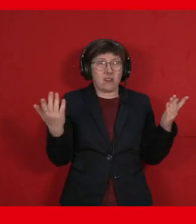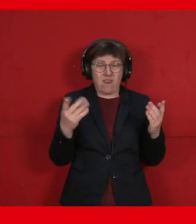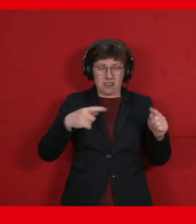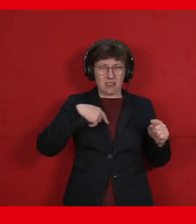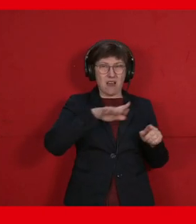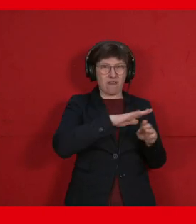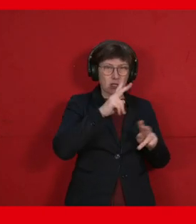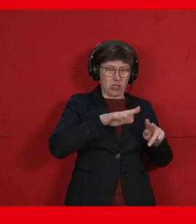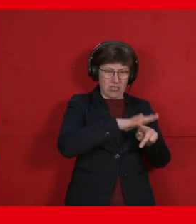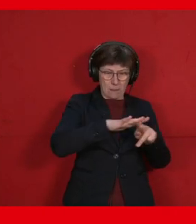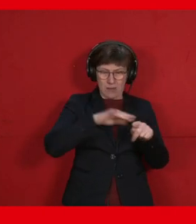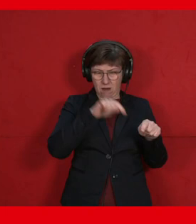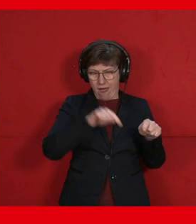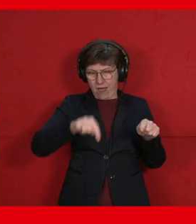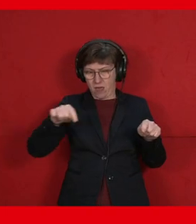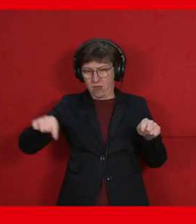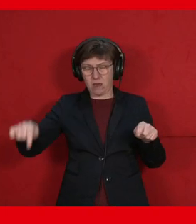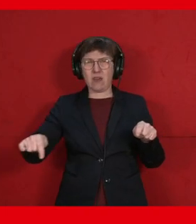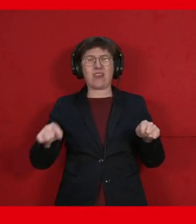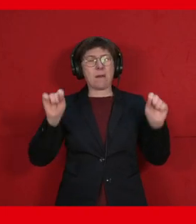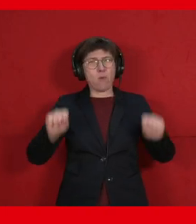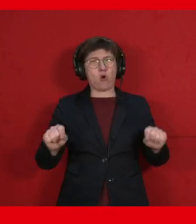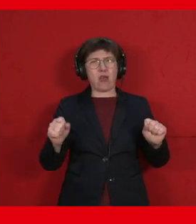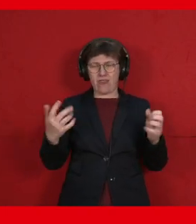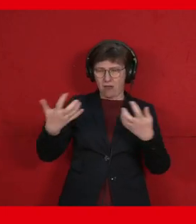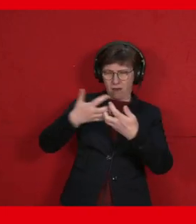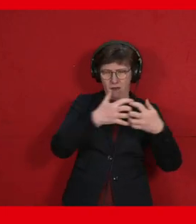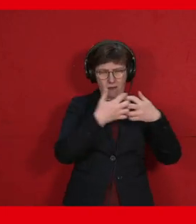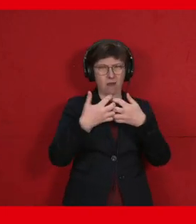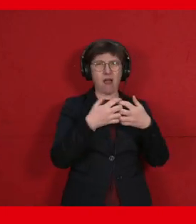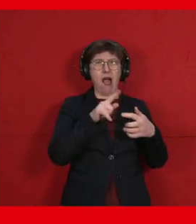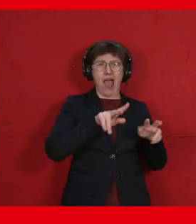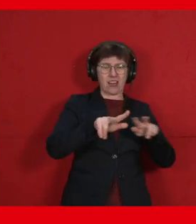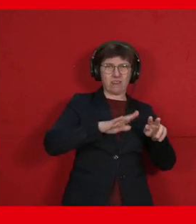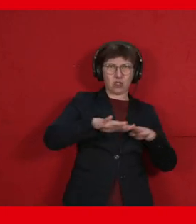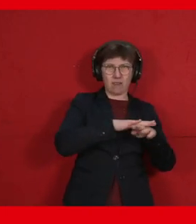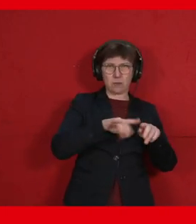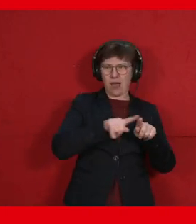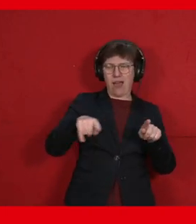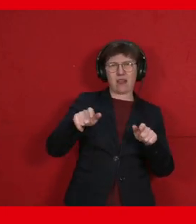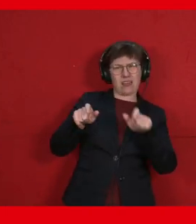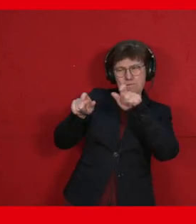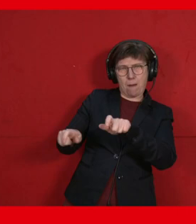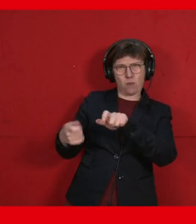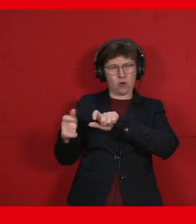wir ermöglichen, dass die Entwicklung in der einen Wirtschaftsbereich den anderen nicht